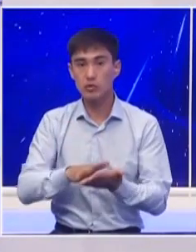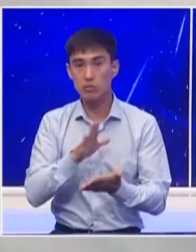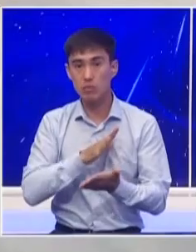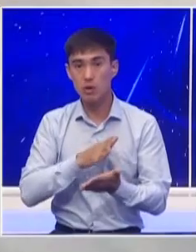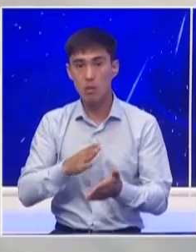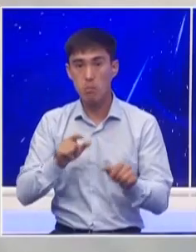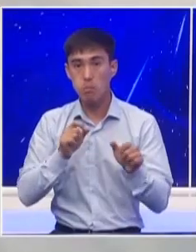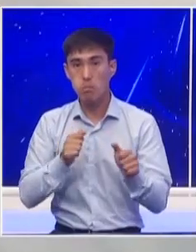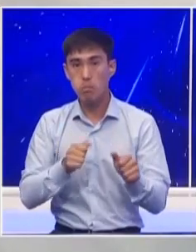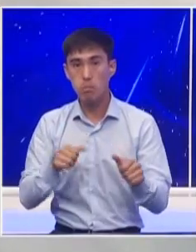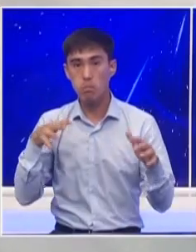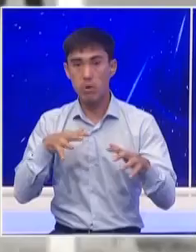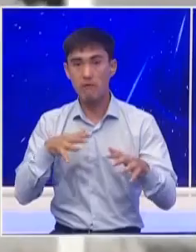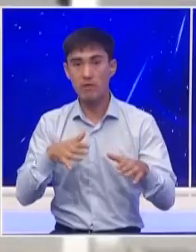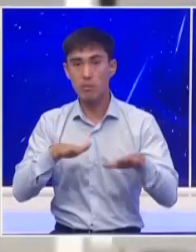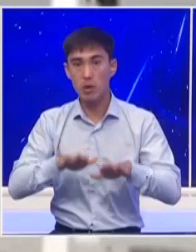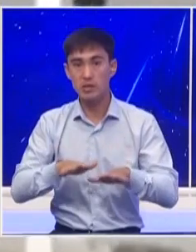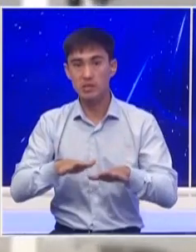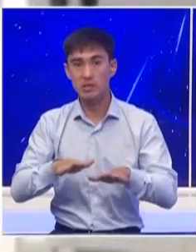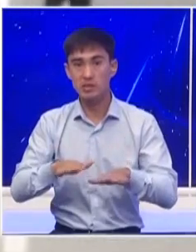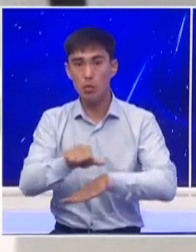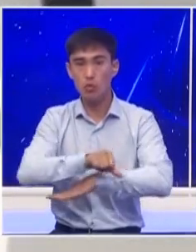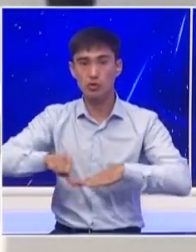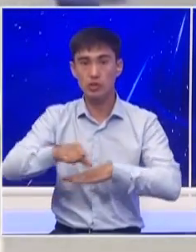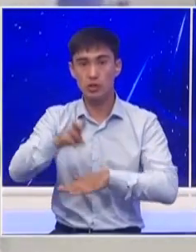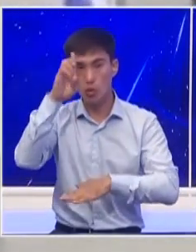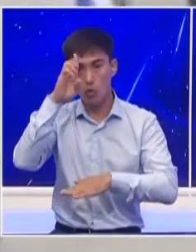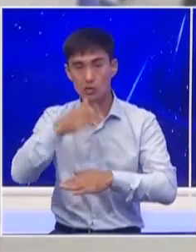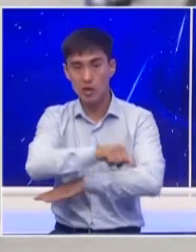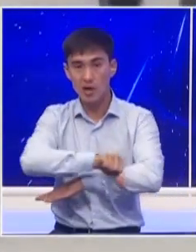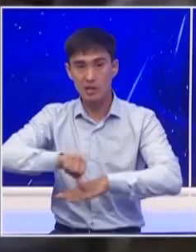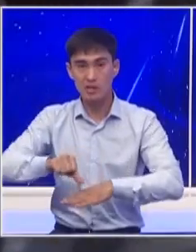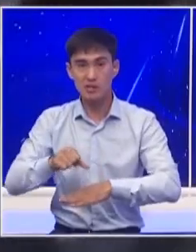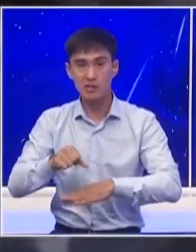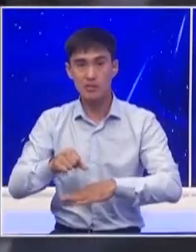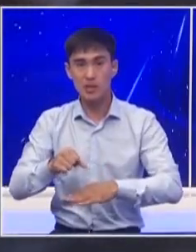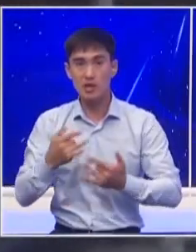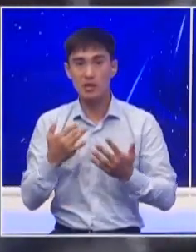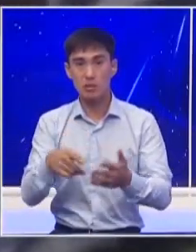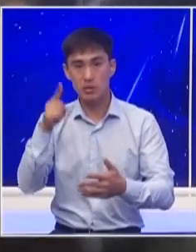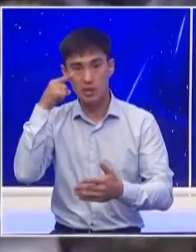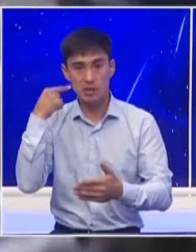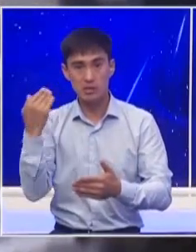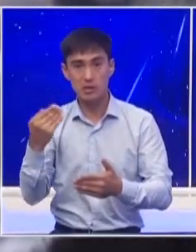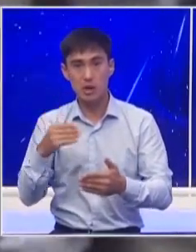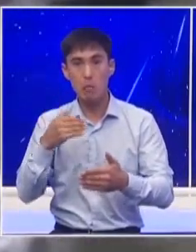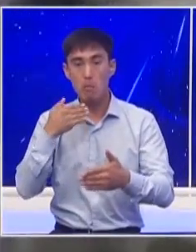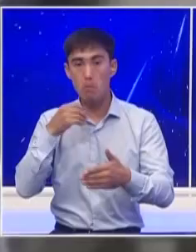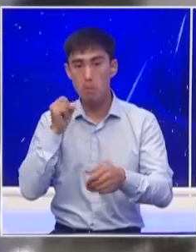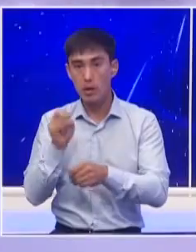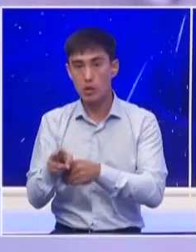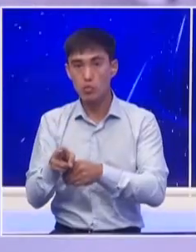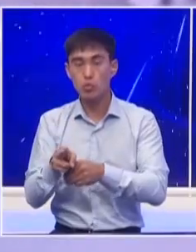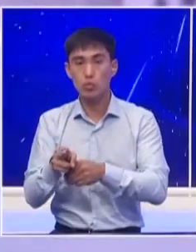боевые позиции на неописанном участке госграницы, игнорируя требования кыргызской стороны покинуть